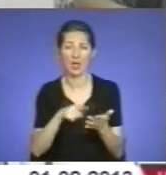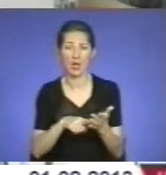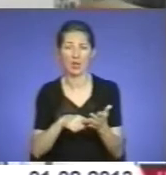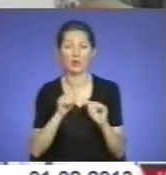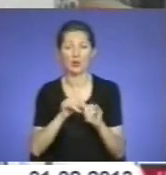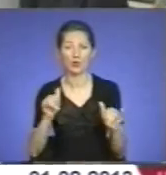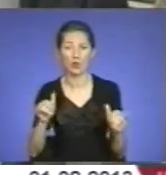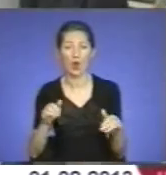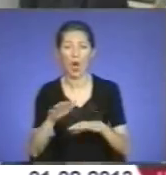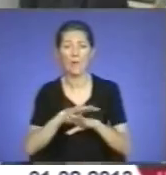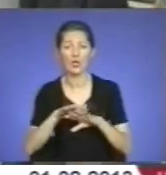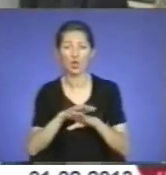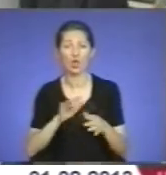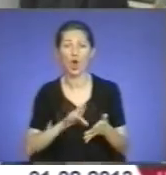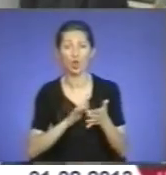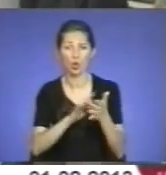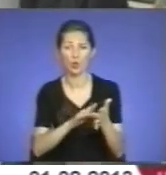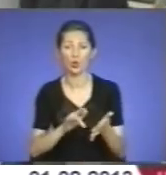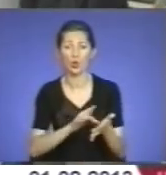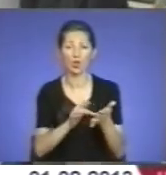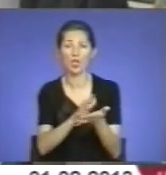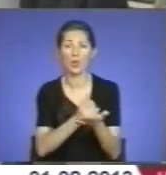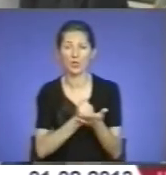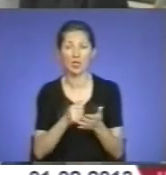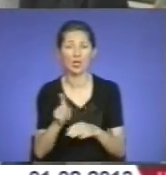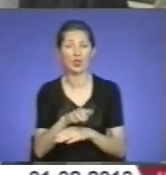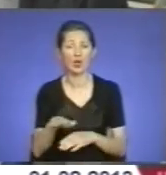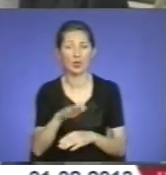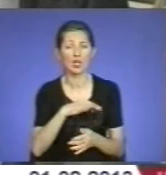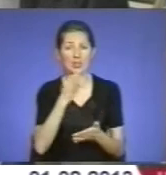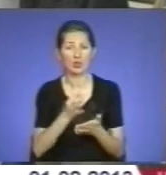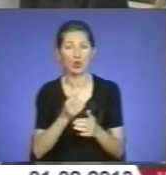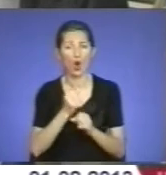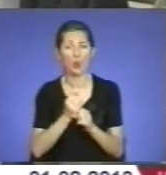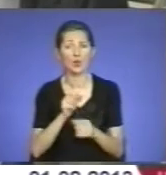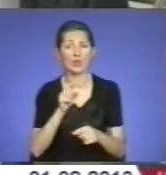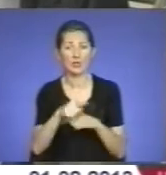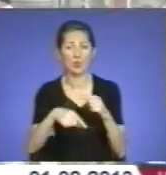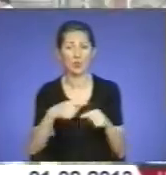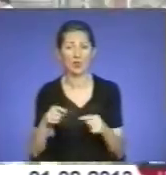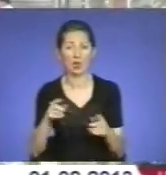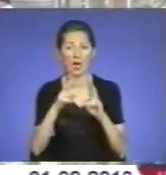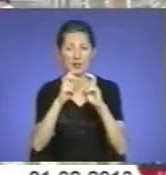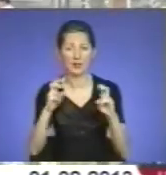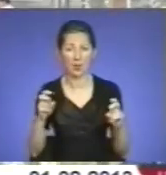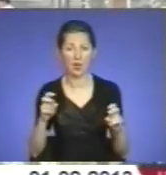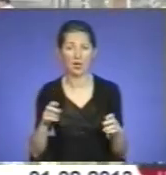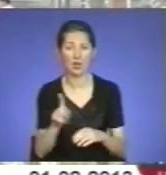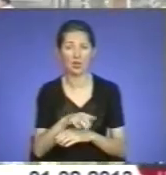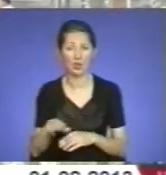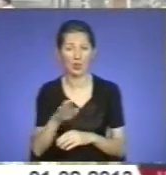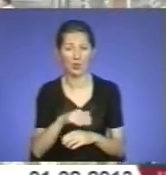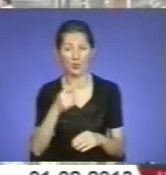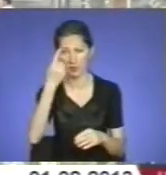розвиток міжнародного туризму і туристичний потенціал Тернопільщини з досвіду роботи заповідника замки Тернопілля. Національний заповідник вже не перший